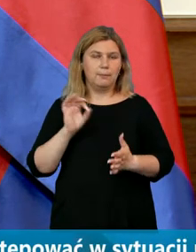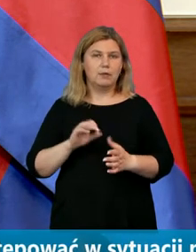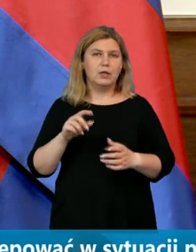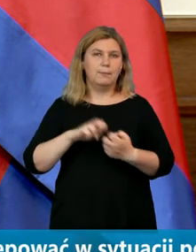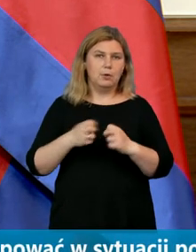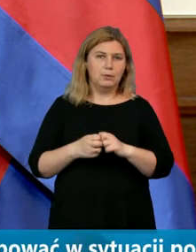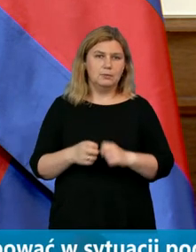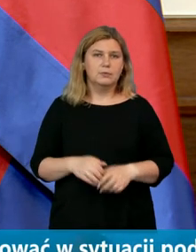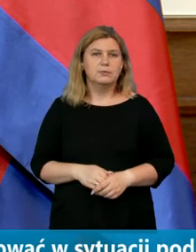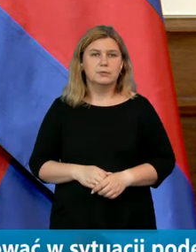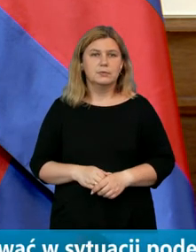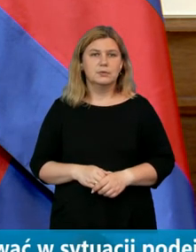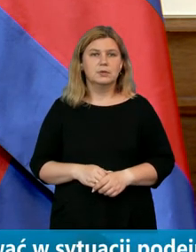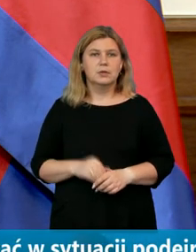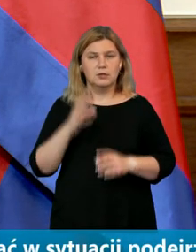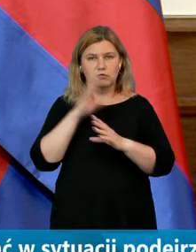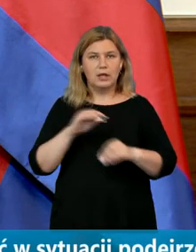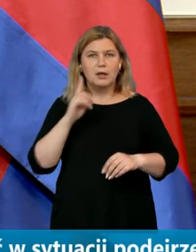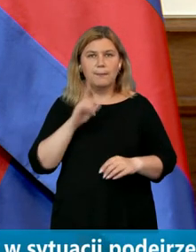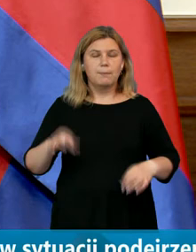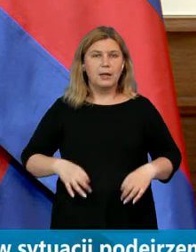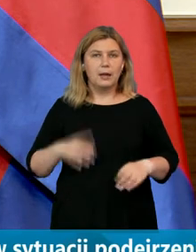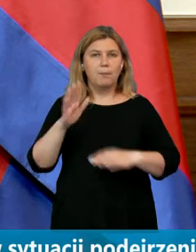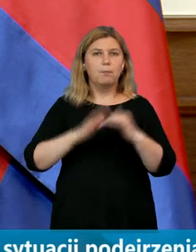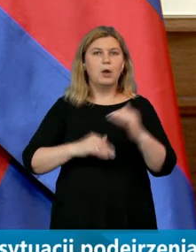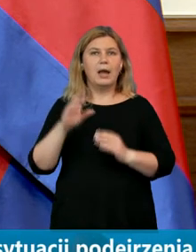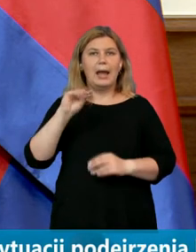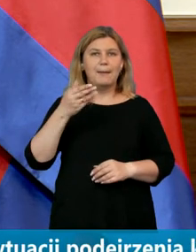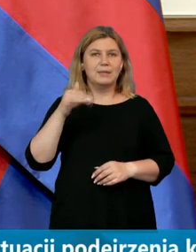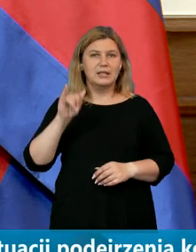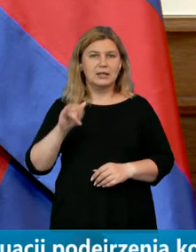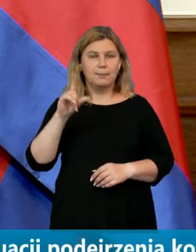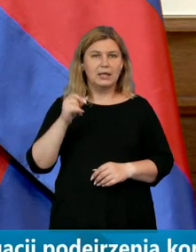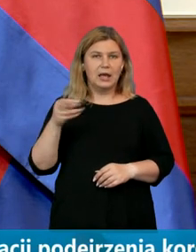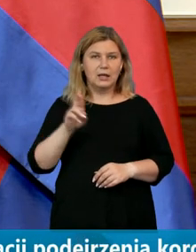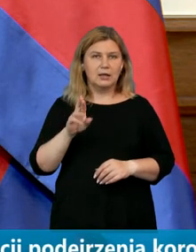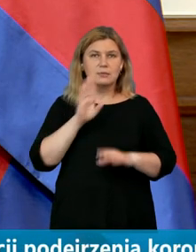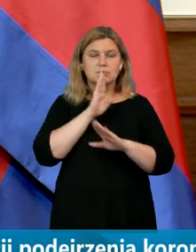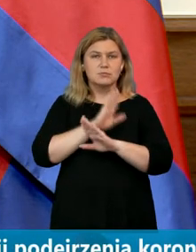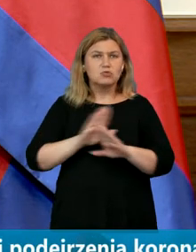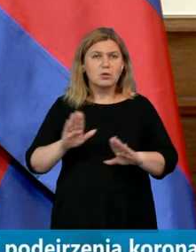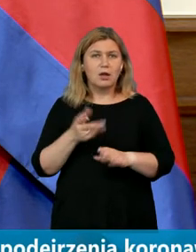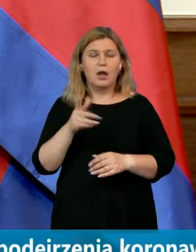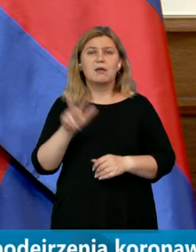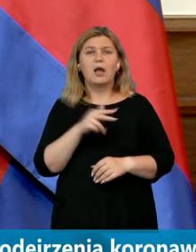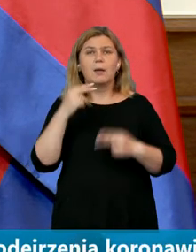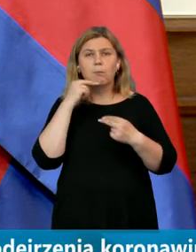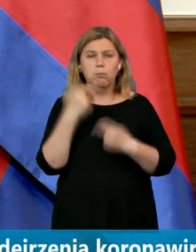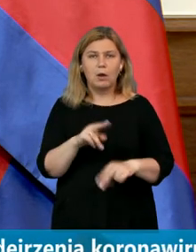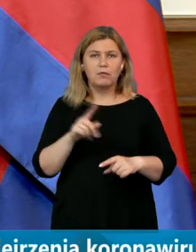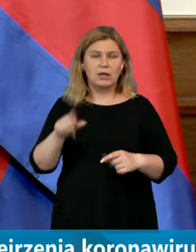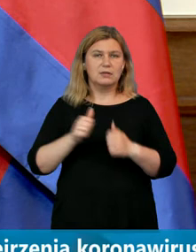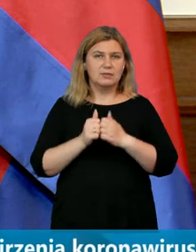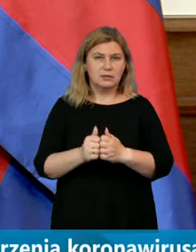kłopotów. Szanowny panie prezydencie, temat przebudowy Mieli Plater trochę przycił, kiedy jest szansa na powrót do zagadnienia i wykonanie tego